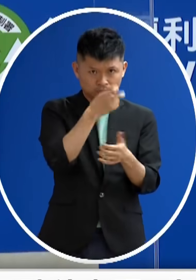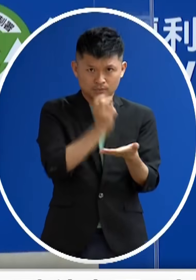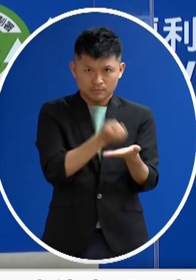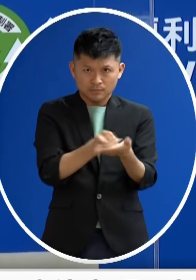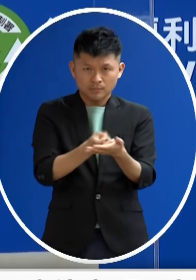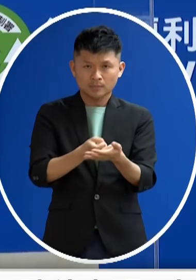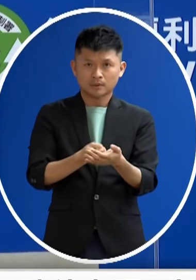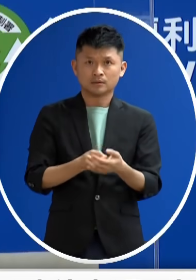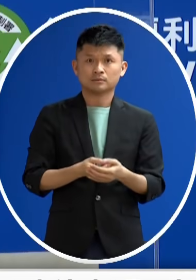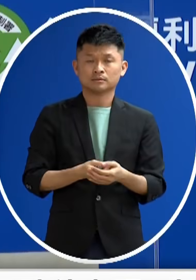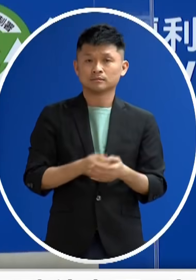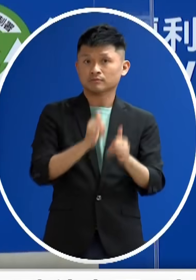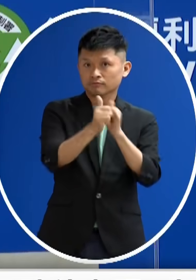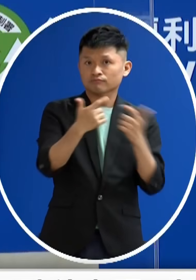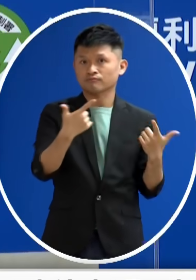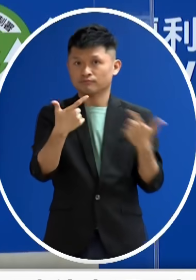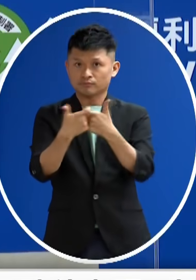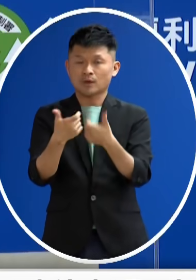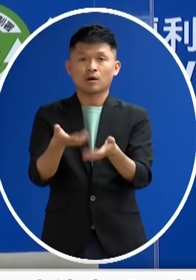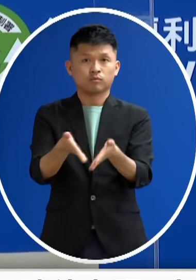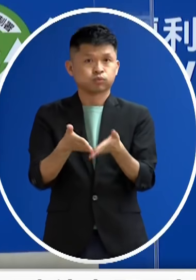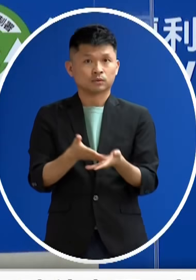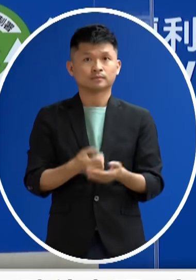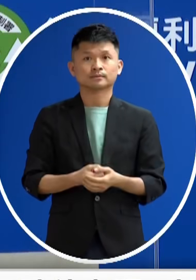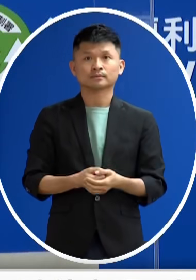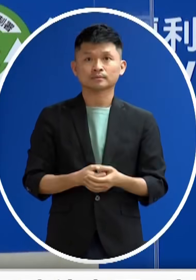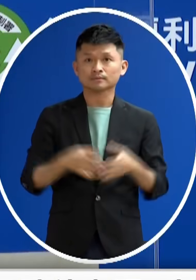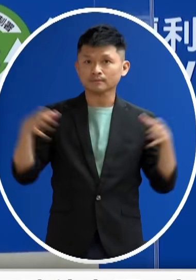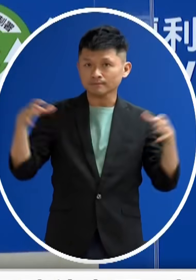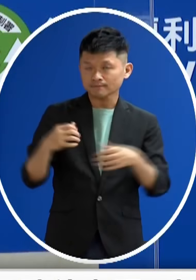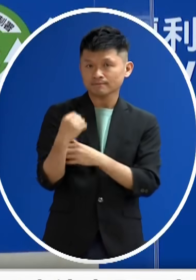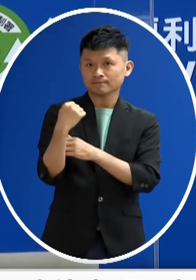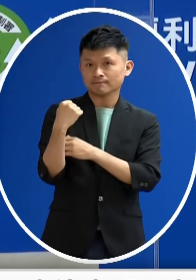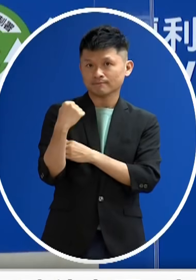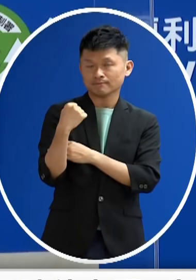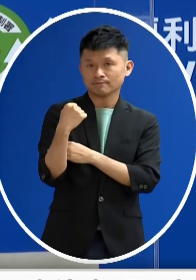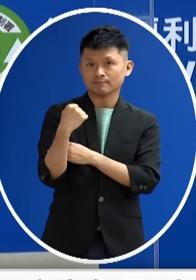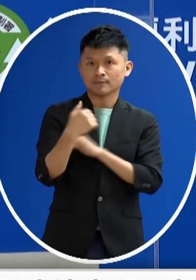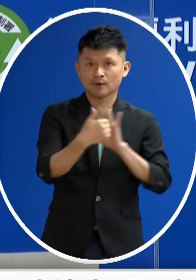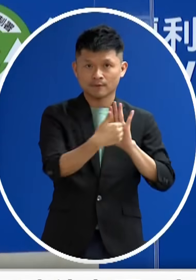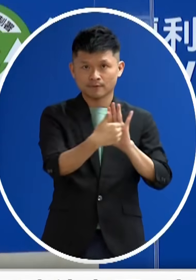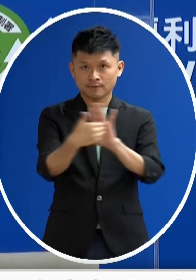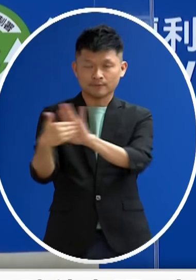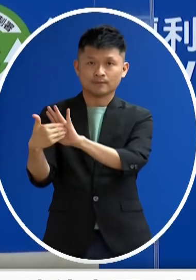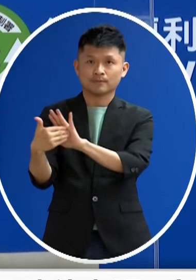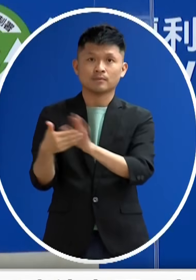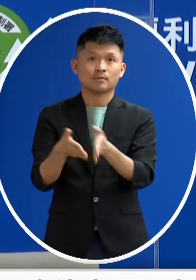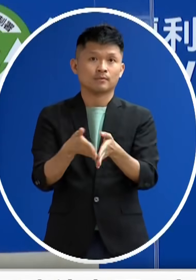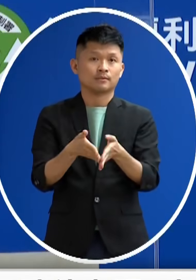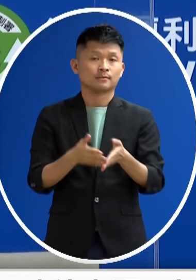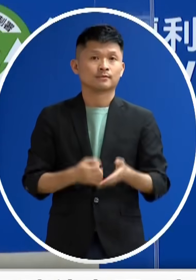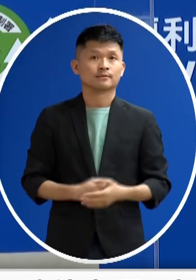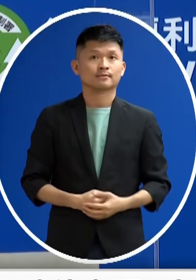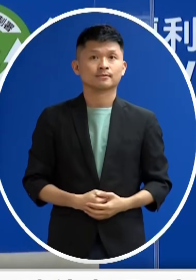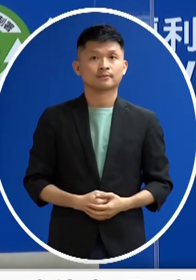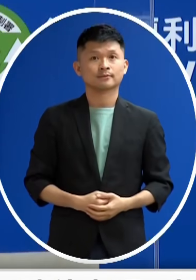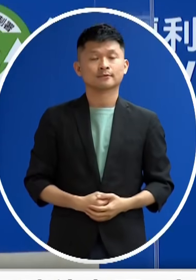稽核，请民众务必配合，共同严守社区的防线。